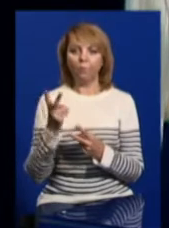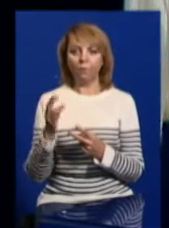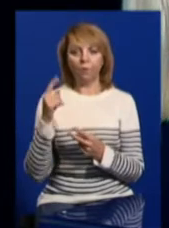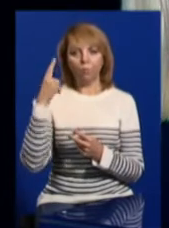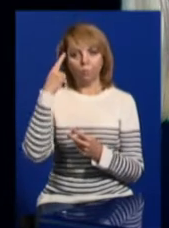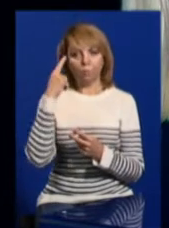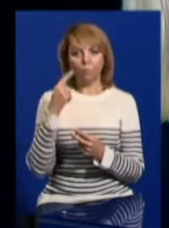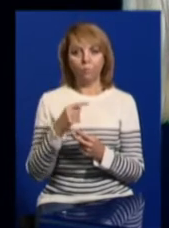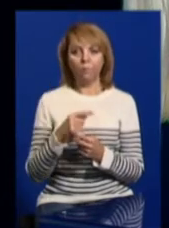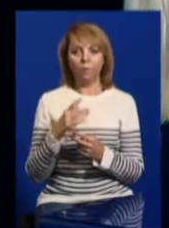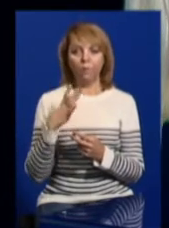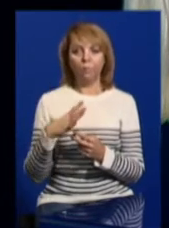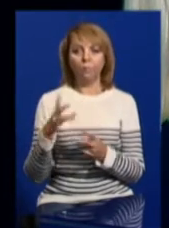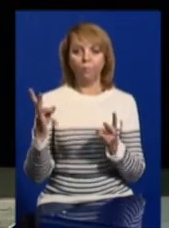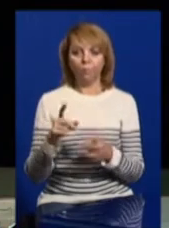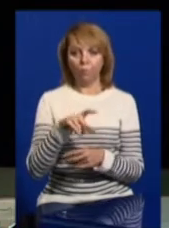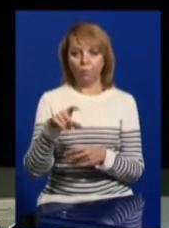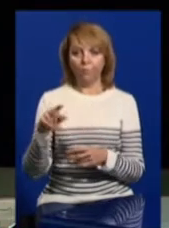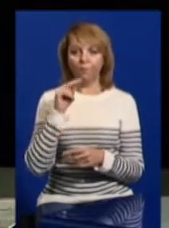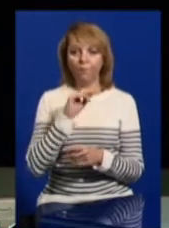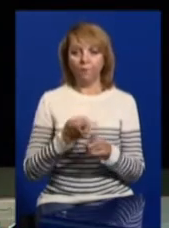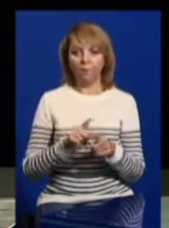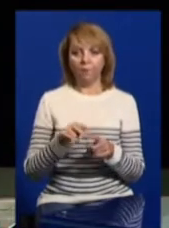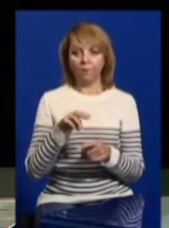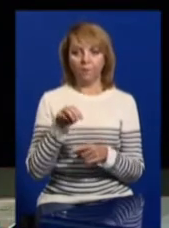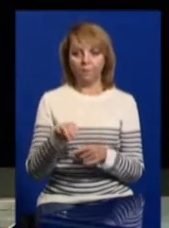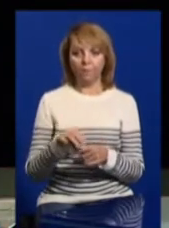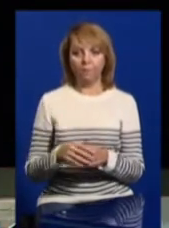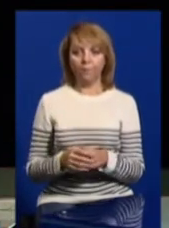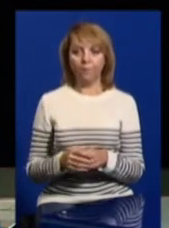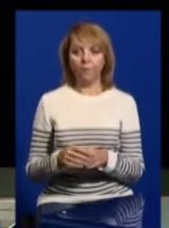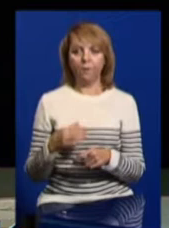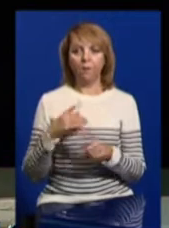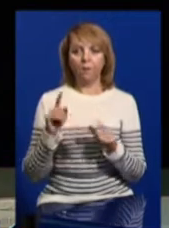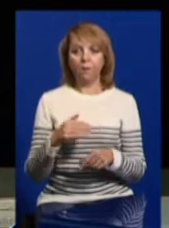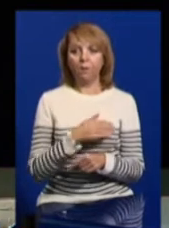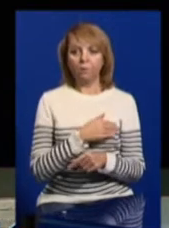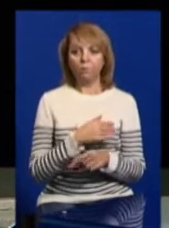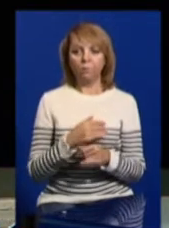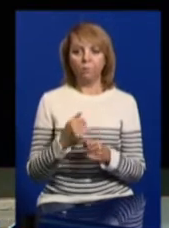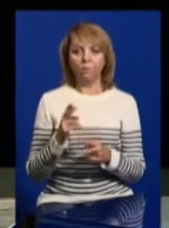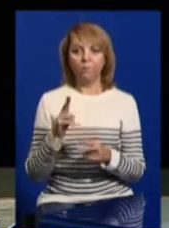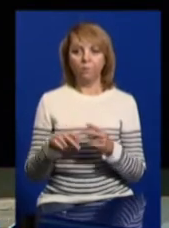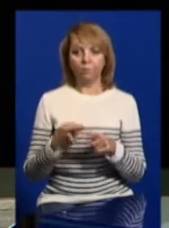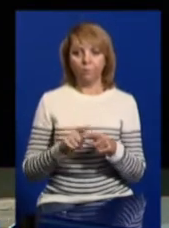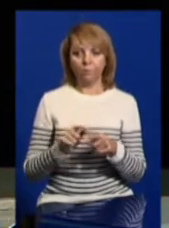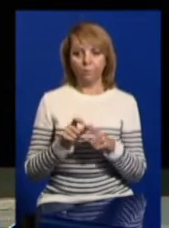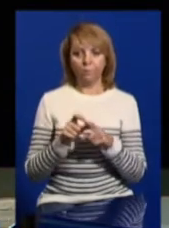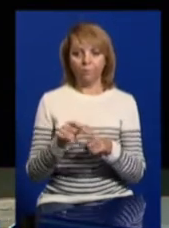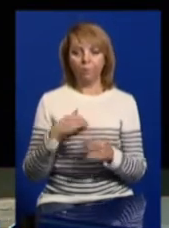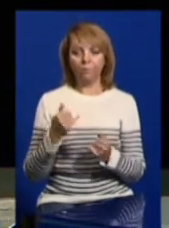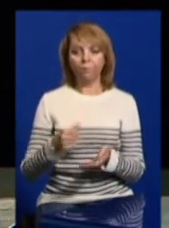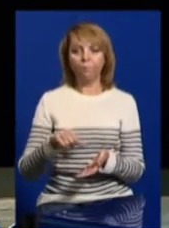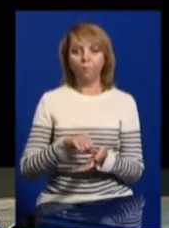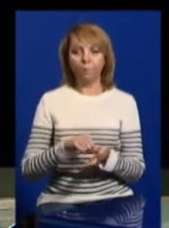думку потерпілих, винні у цій ДТП? Ну, чи... я навіть хочу так дійсно ж завершити. Я і сьогодні виступав, я